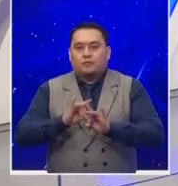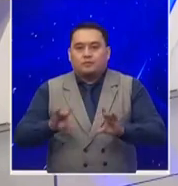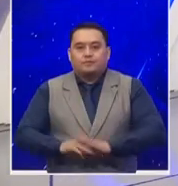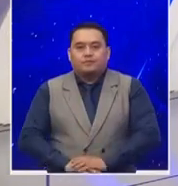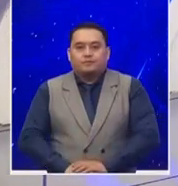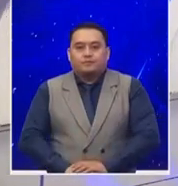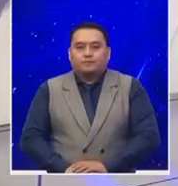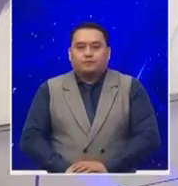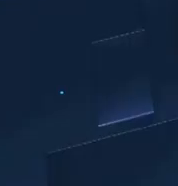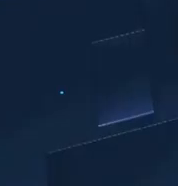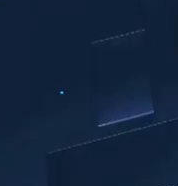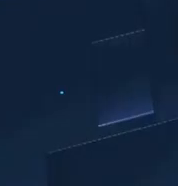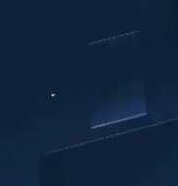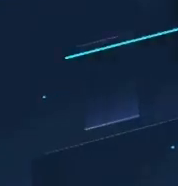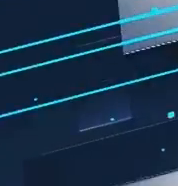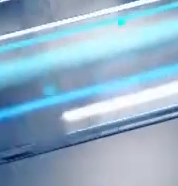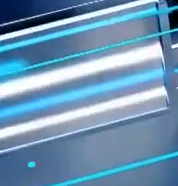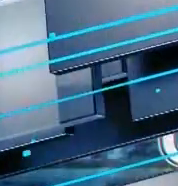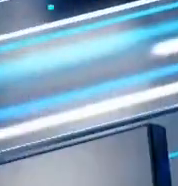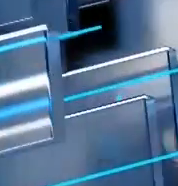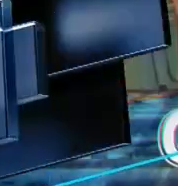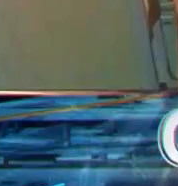сегодня в выпуске.